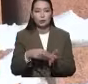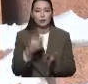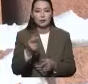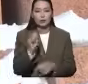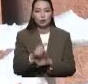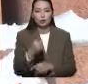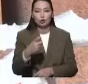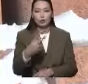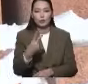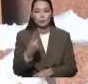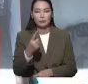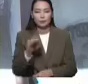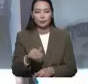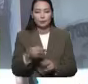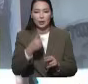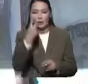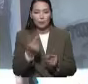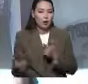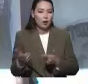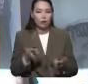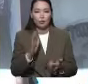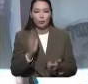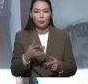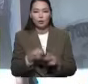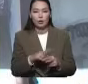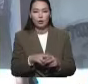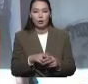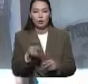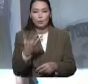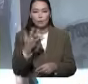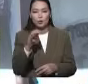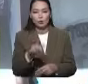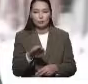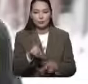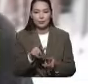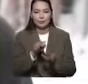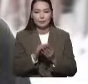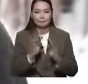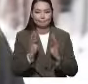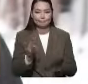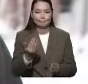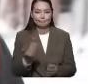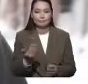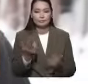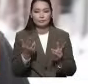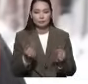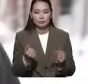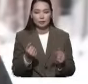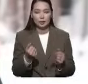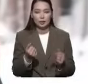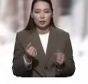21 күнде дайындалады. Ал жай мәрмәрдан қойылатын құлпытас 500 мың теңгеге шығады. Қолбұтастар, иә, әрине,